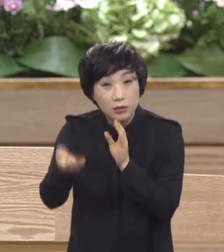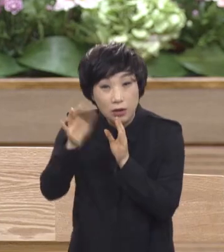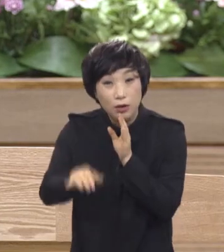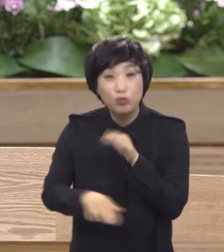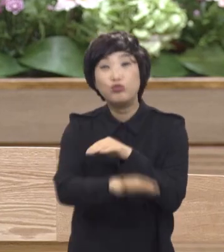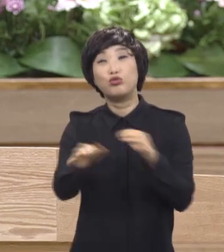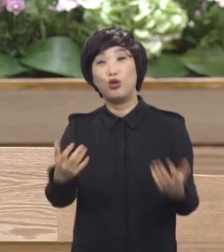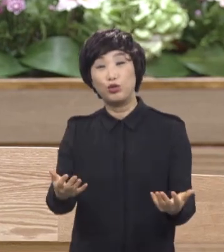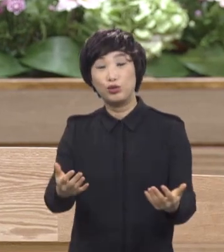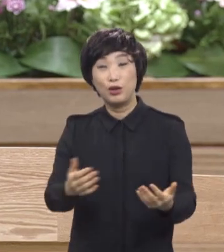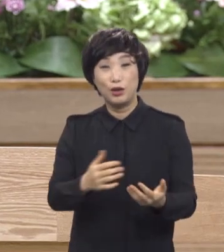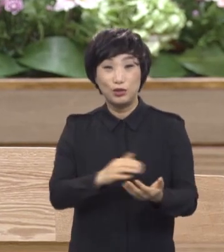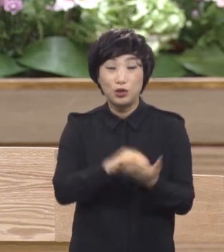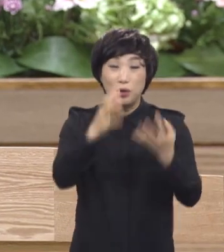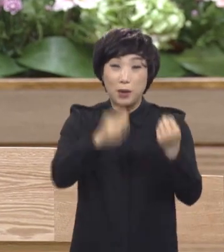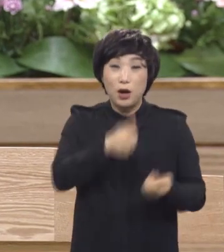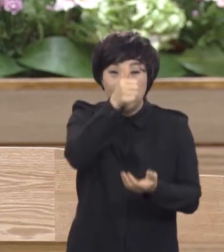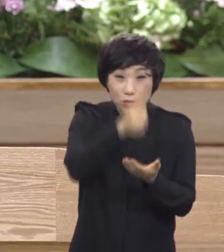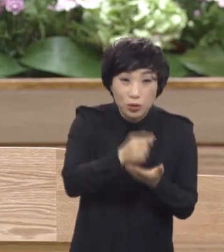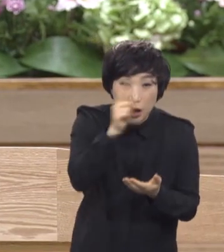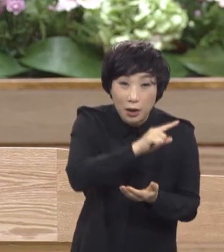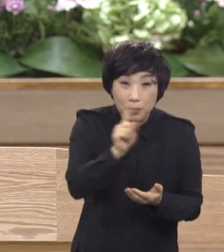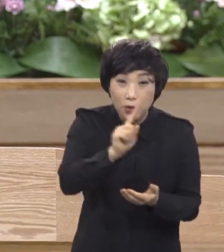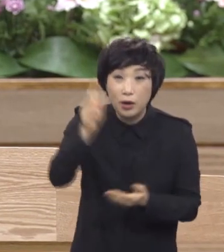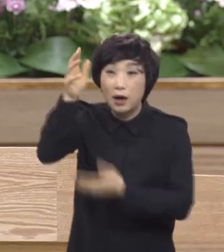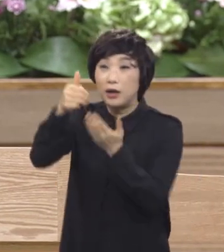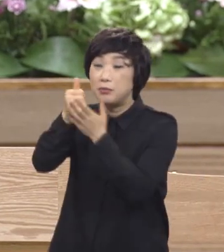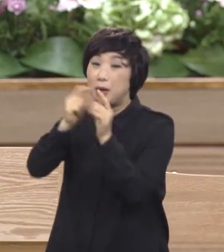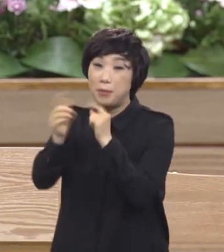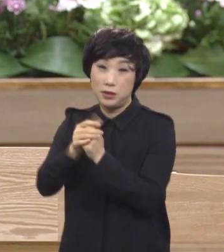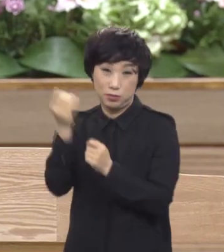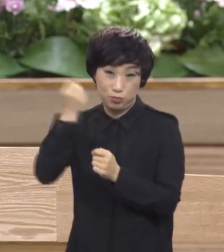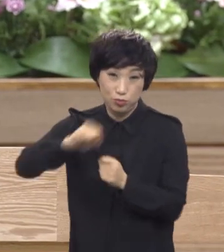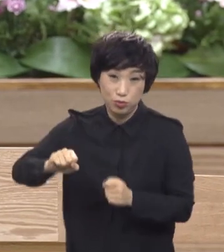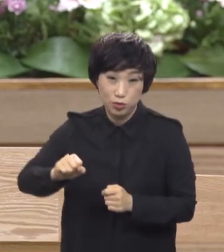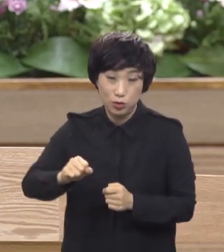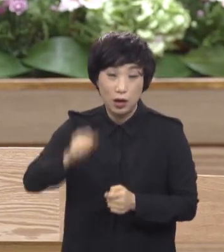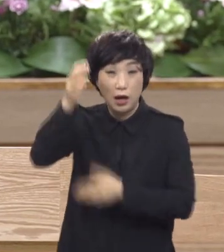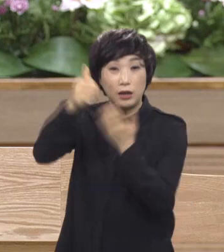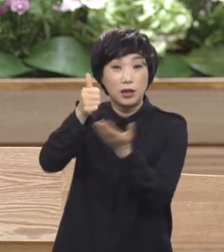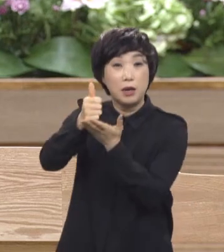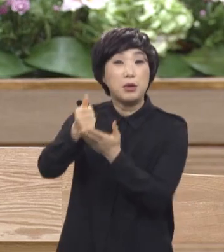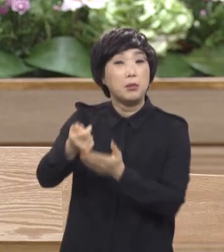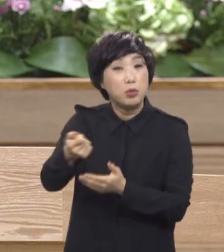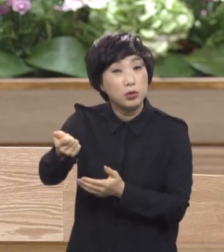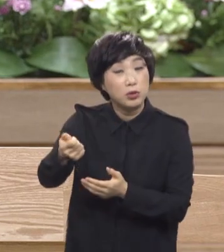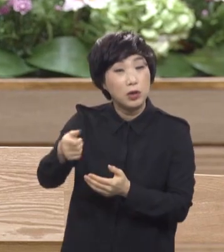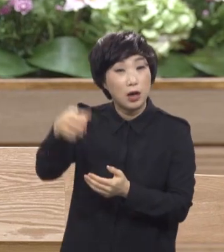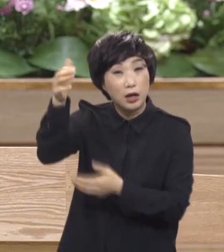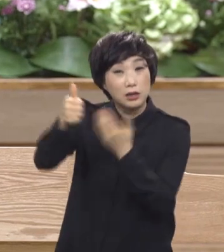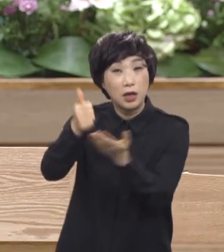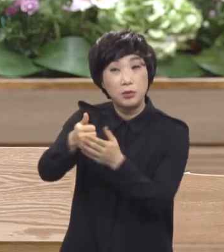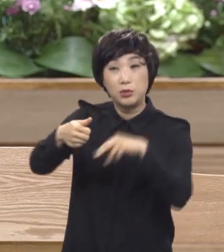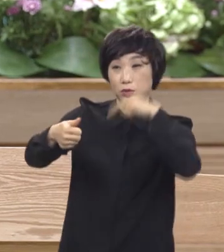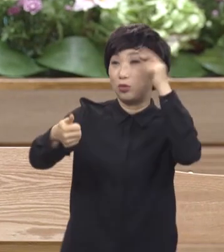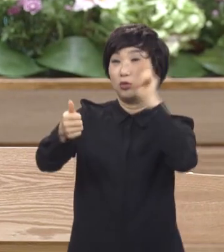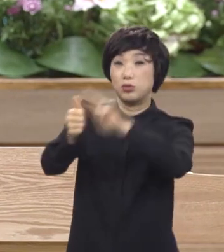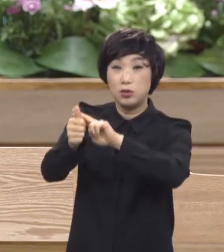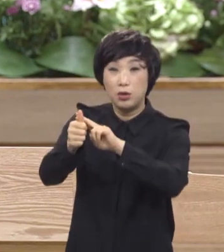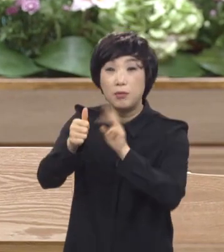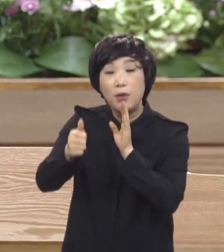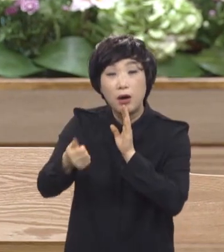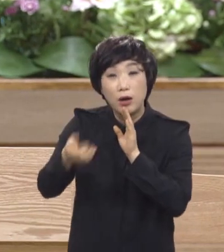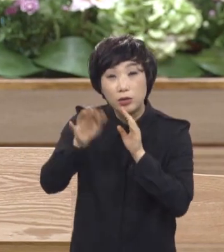우리가 수많은 죄악은 하나님 말씀에 불순종 하나님을 무시하는 하나님에 대한 도전이거늘